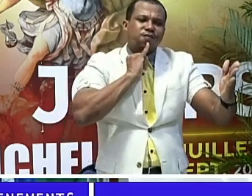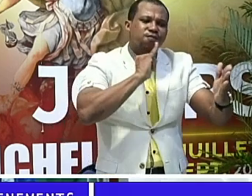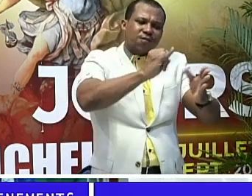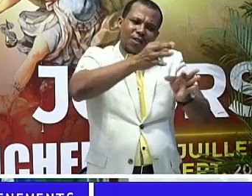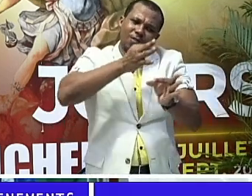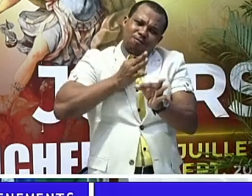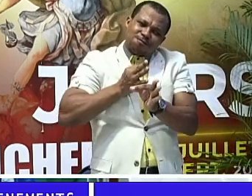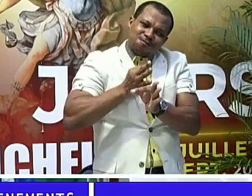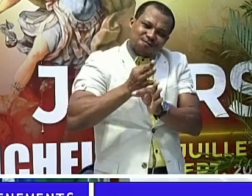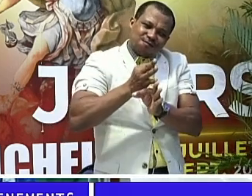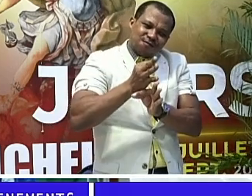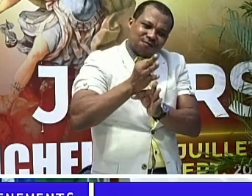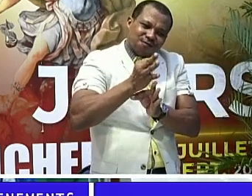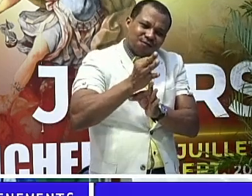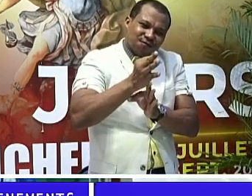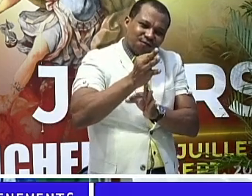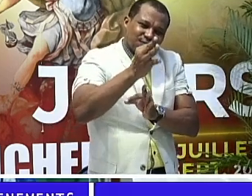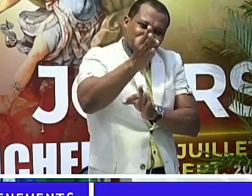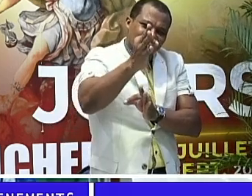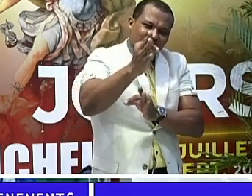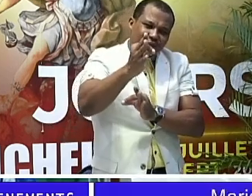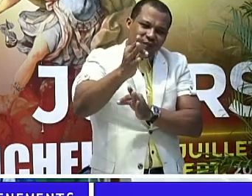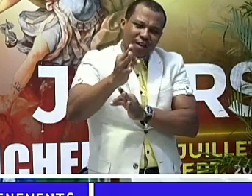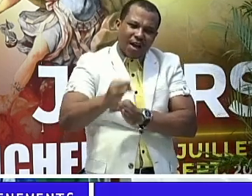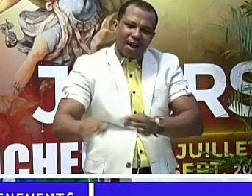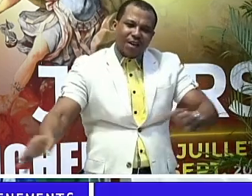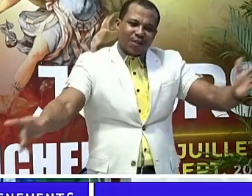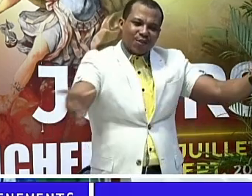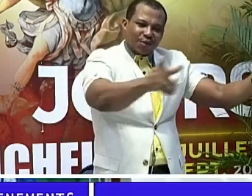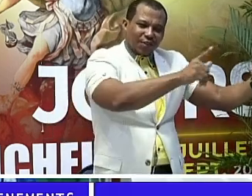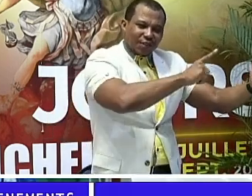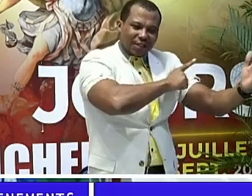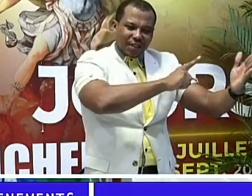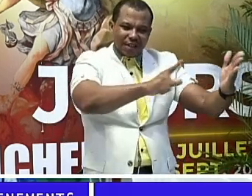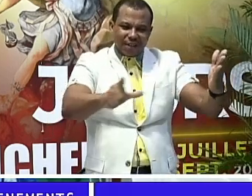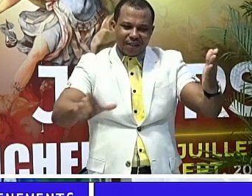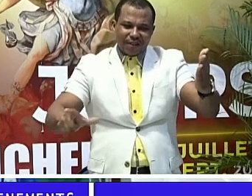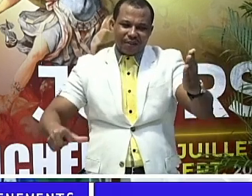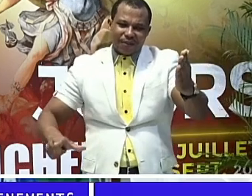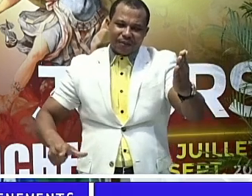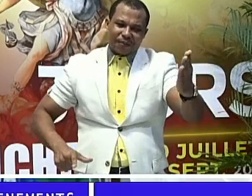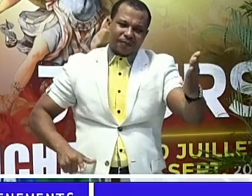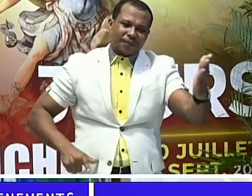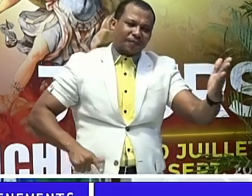fidélité du Seigneur.